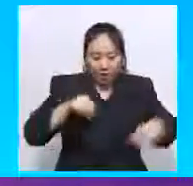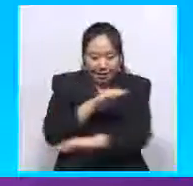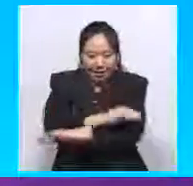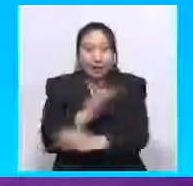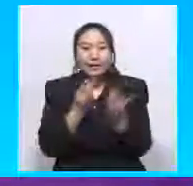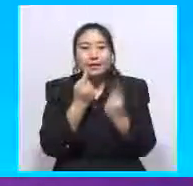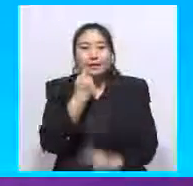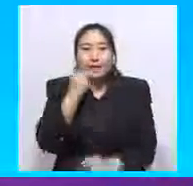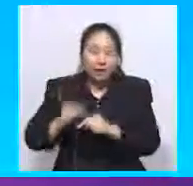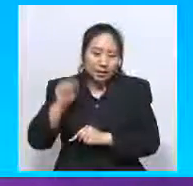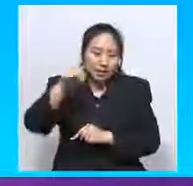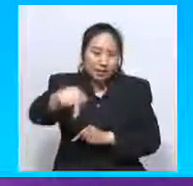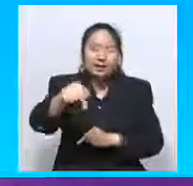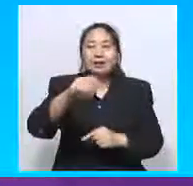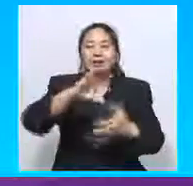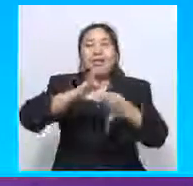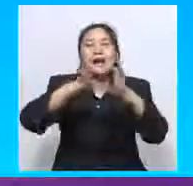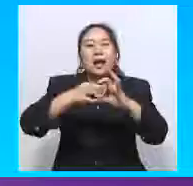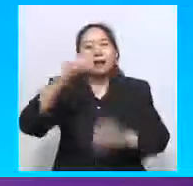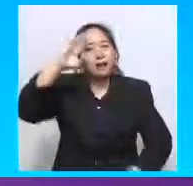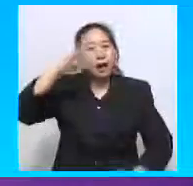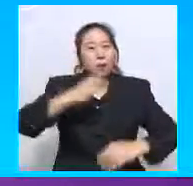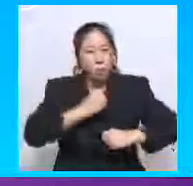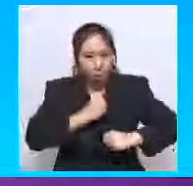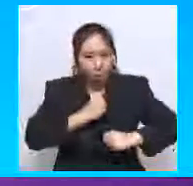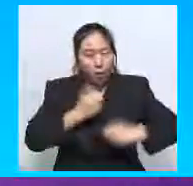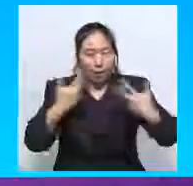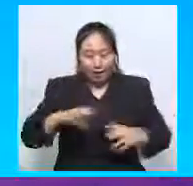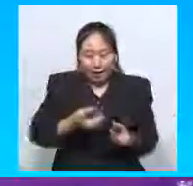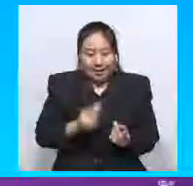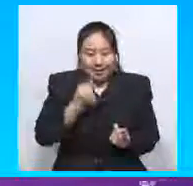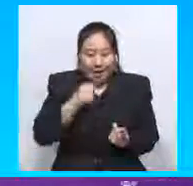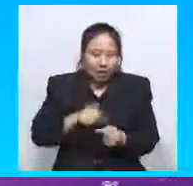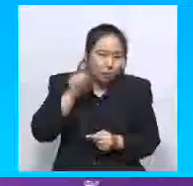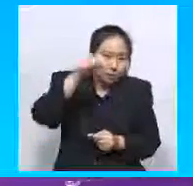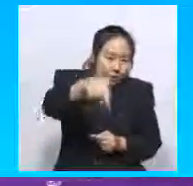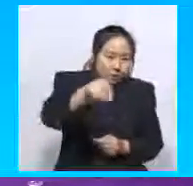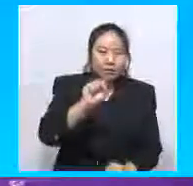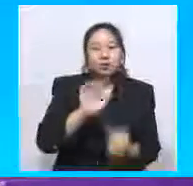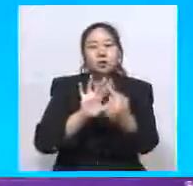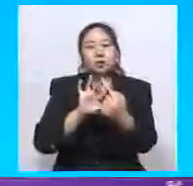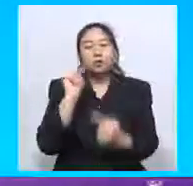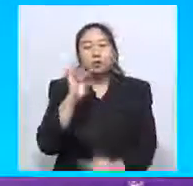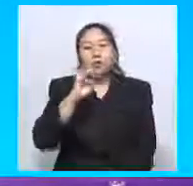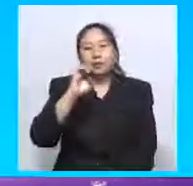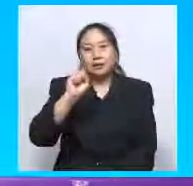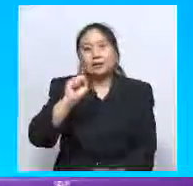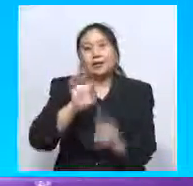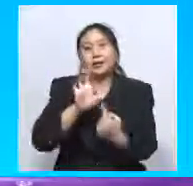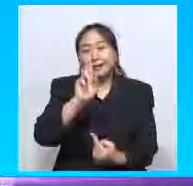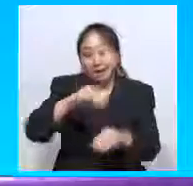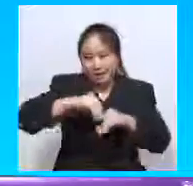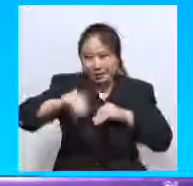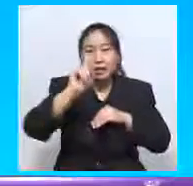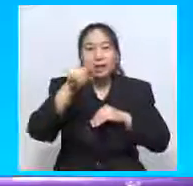งไปจนถึงหน้าสนามกีฬากองทัพบกแล้วก็จากแยกดินแดงนะคะถึงแยกสุทธิสารค่ะรวมระยะทางก็ 1,700 เม